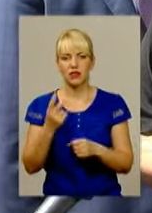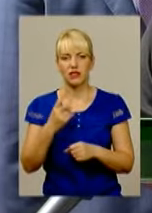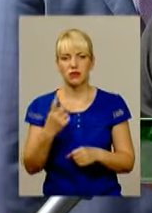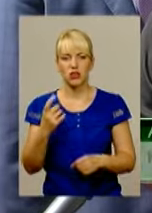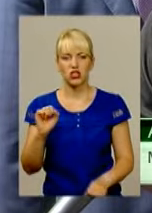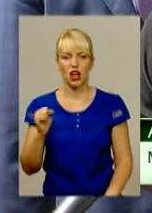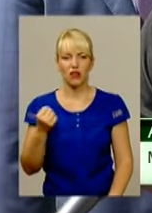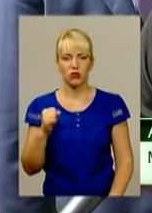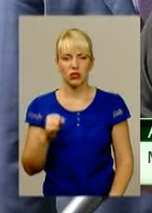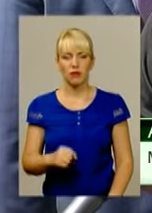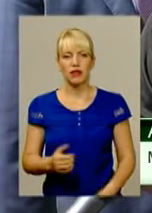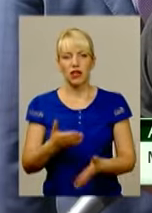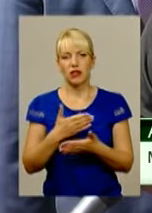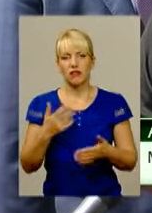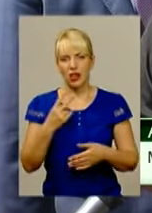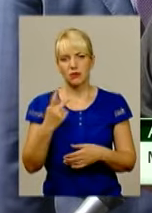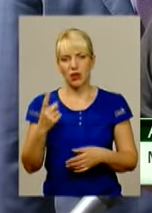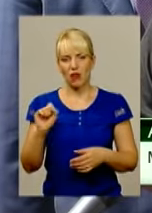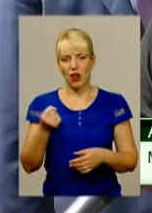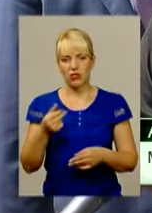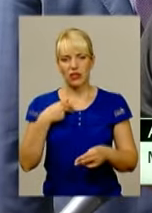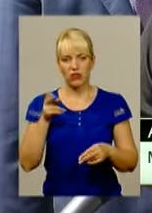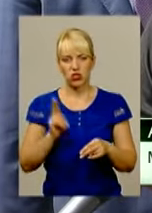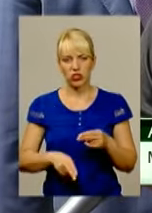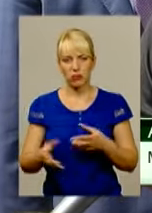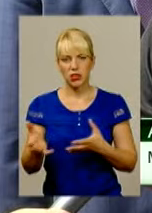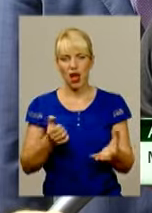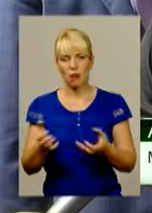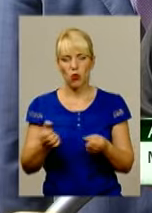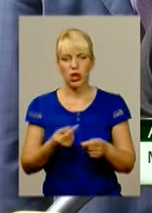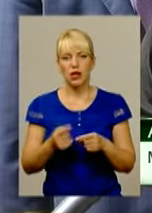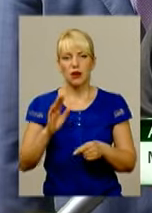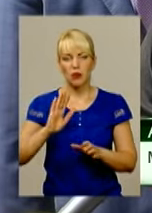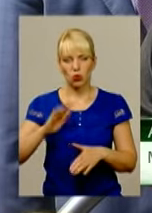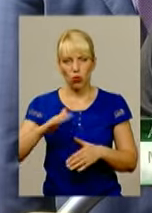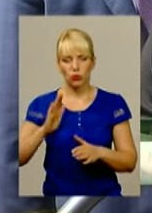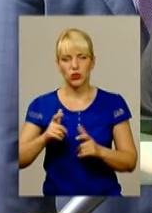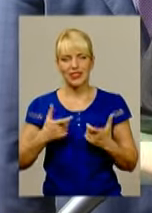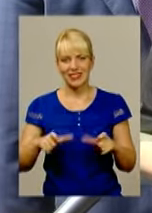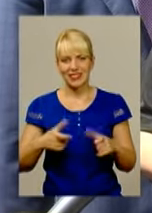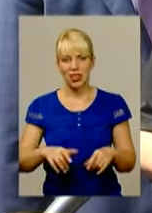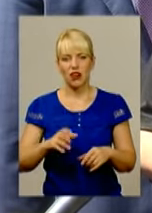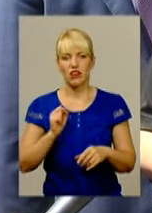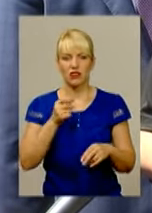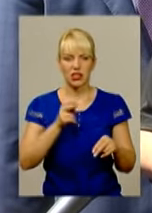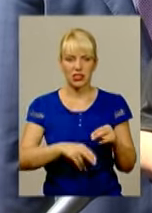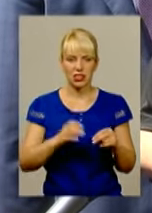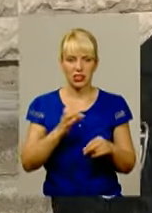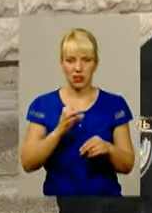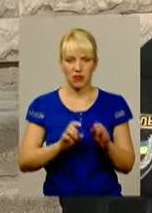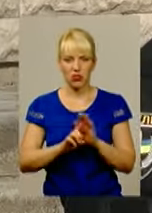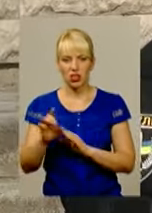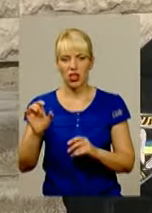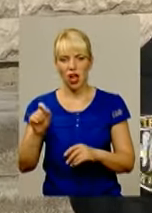августа ми завершимо набір, потім буде тестування. Після тестування в конці сентября, почало октября, почало обучення.